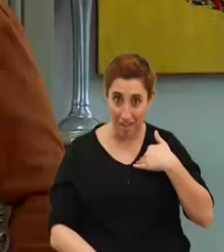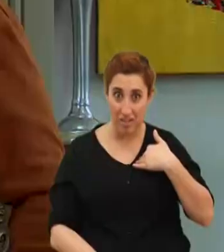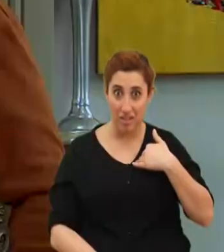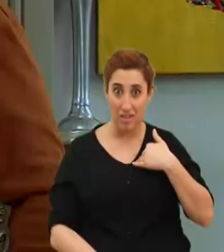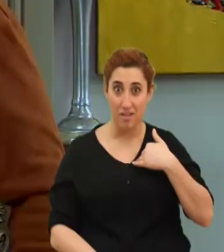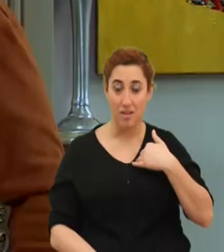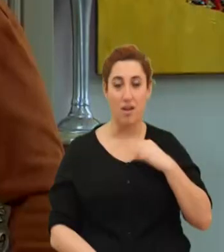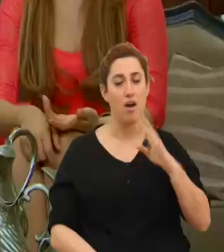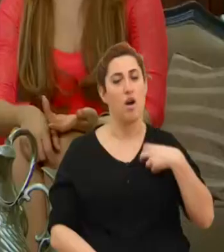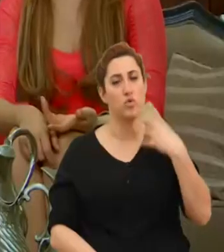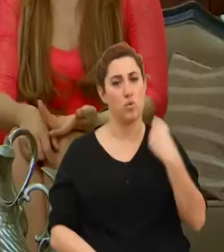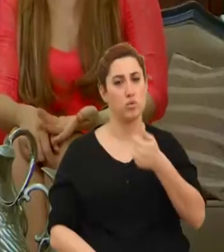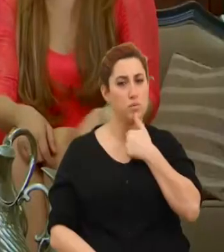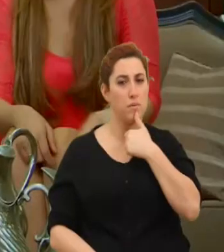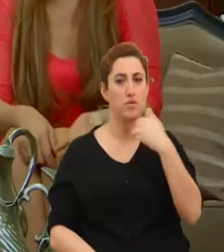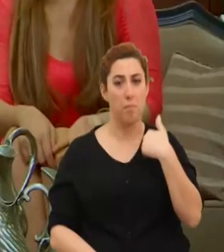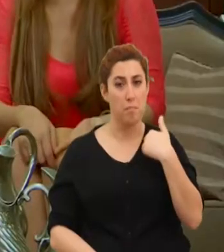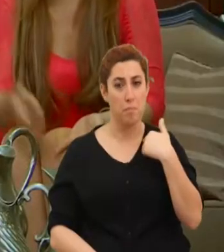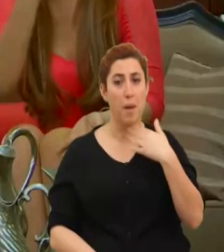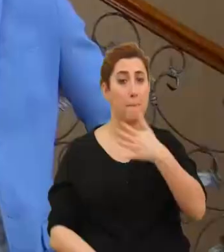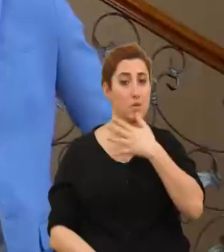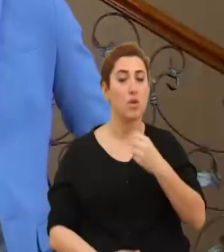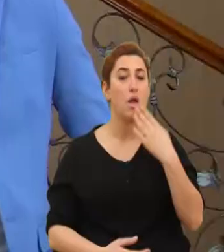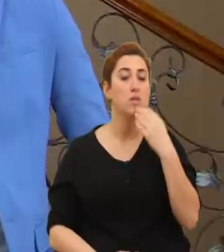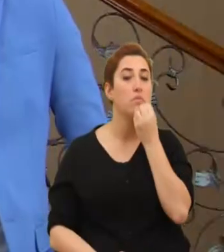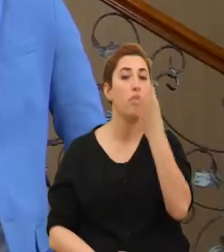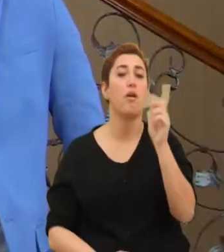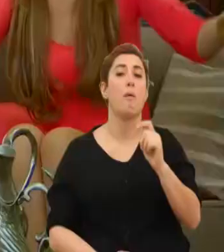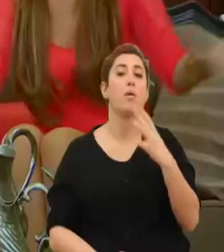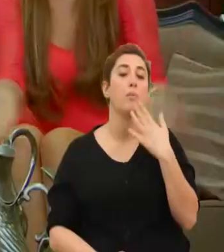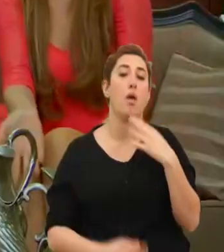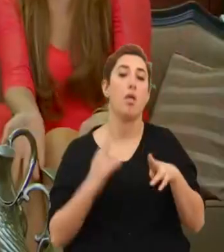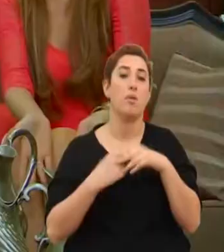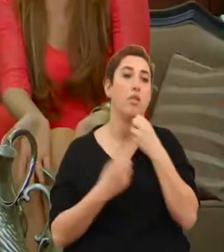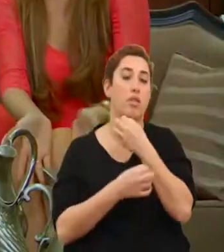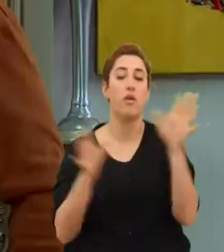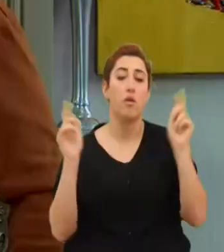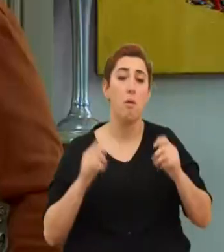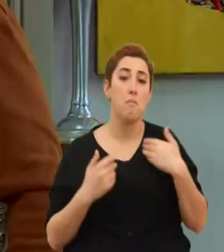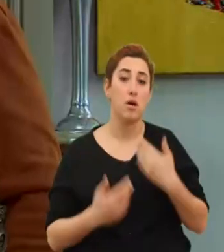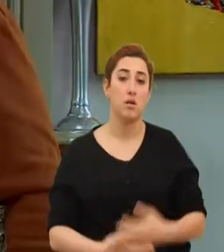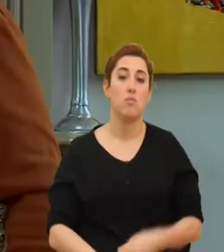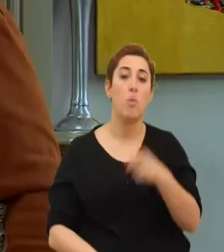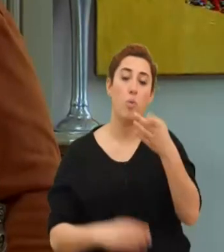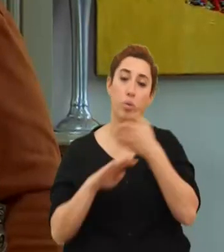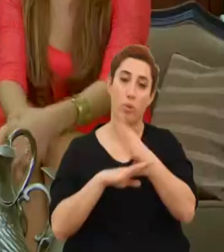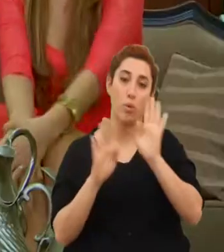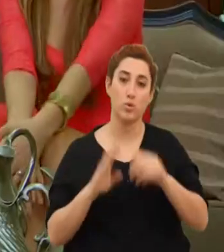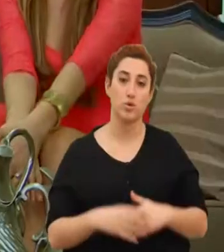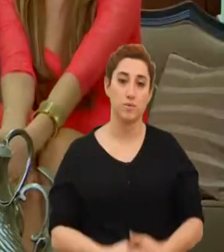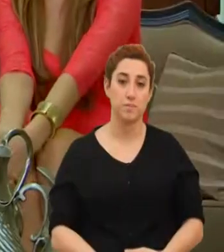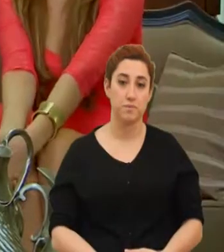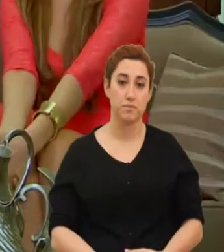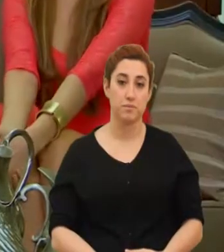Ben. Ay aşk olsun babişkocuğum. Ben zaten bilsem ağzımda tutamazdım ki şakadan ak söylerdim. He o da